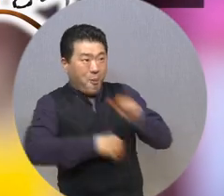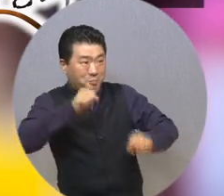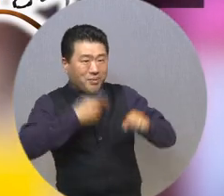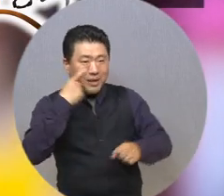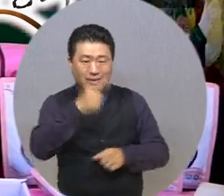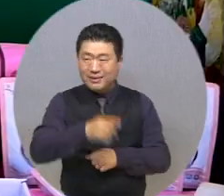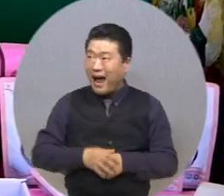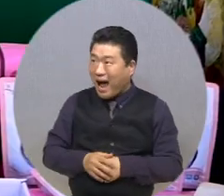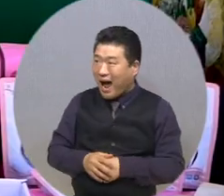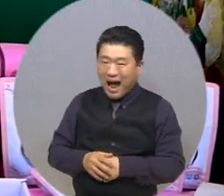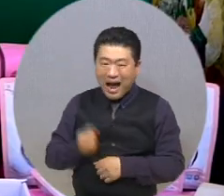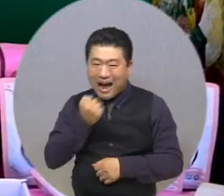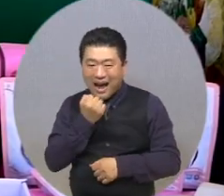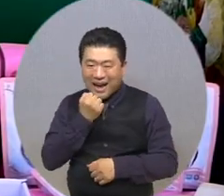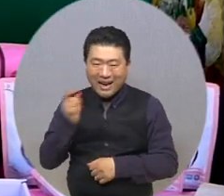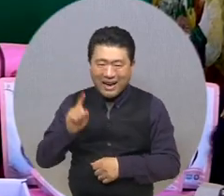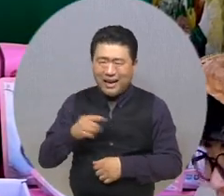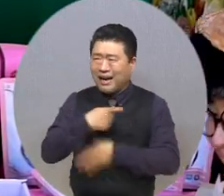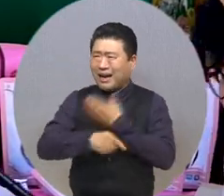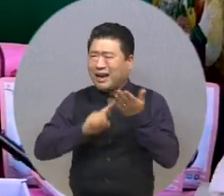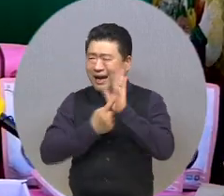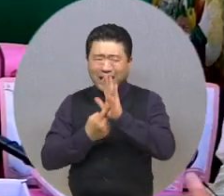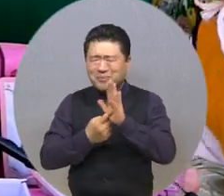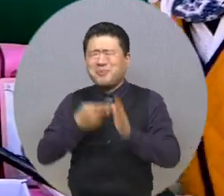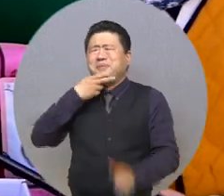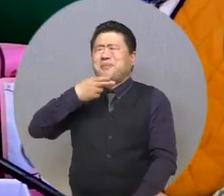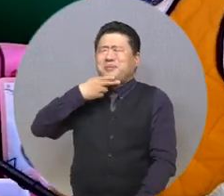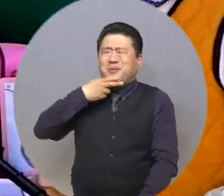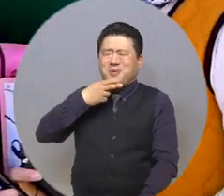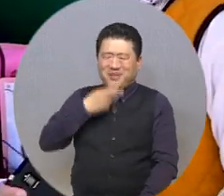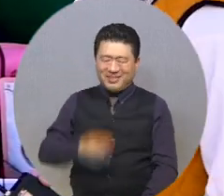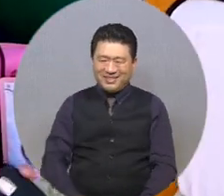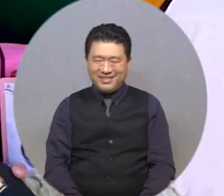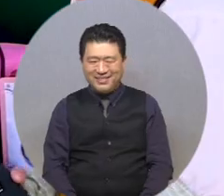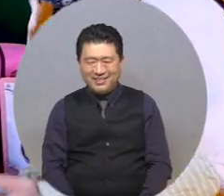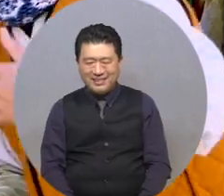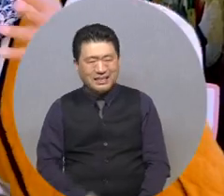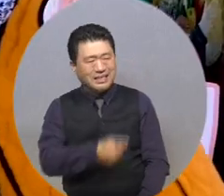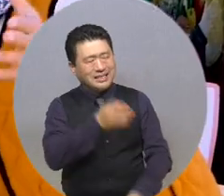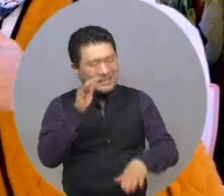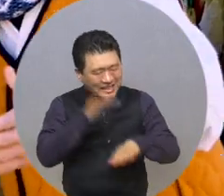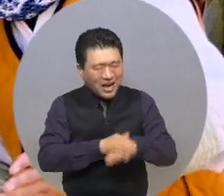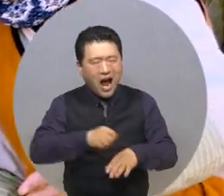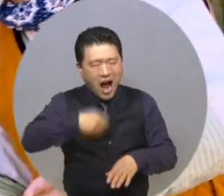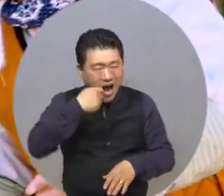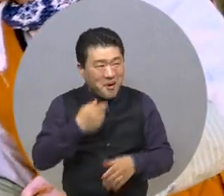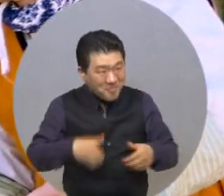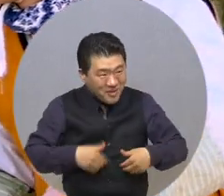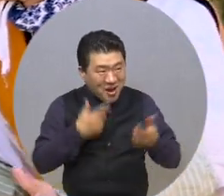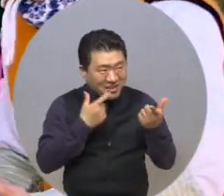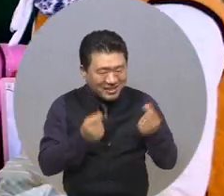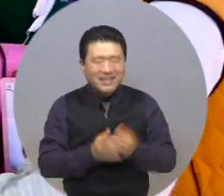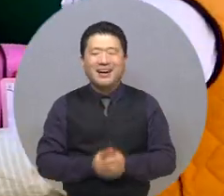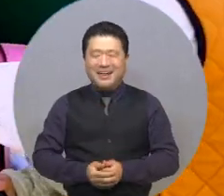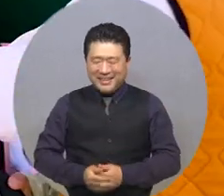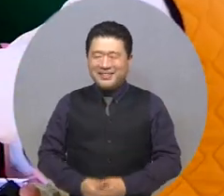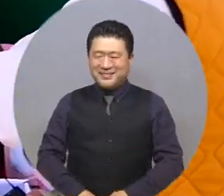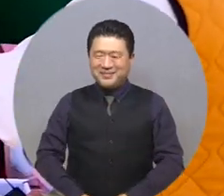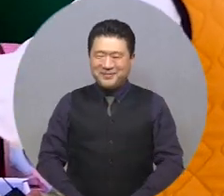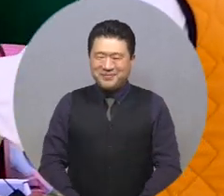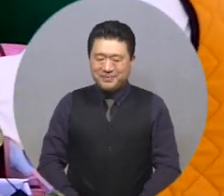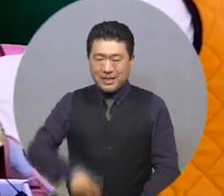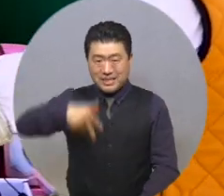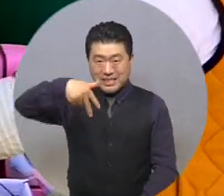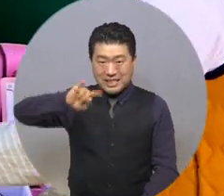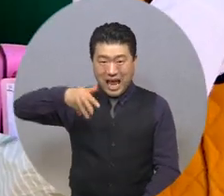표현 할 게 없어요. 아 이거 직접 먹어봐야 한다 이거잖아요. 아, 그렇죠. 네네. 아, 사실